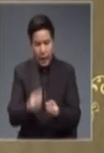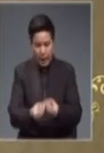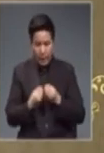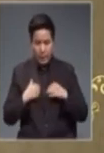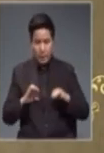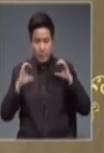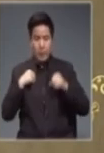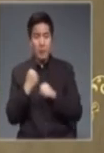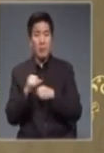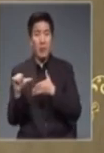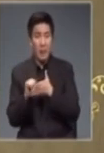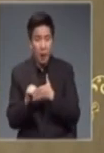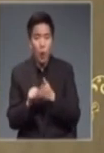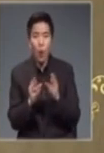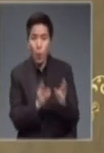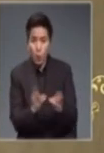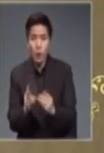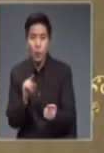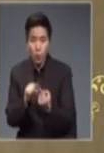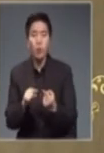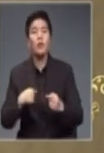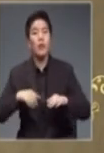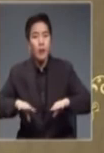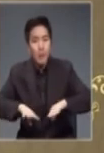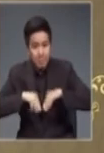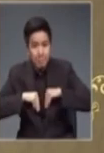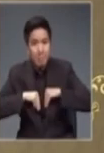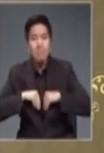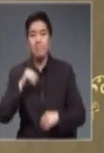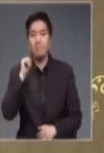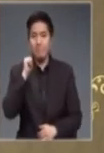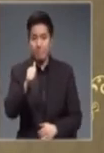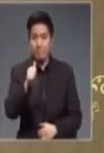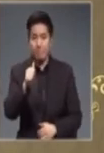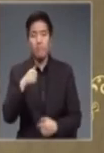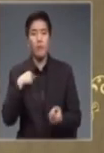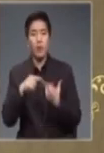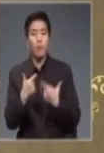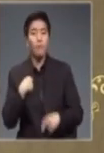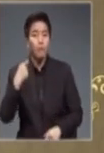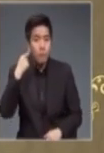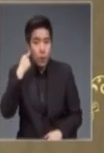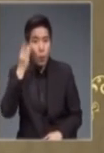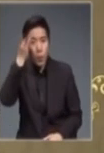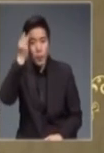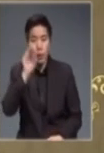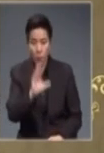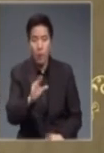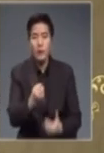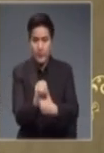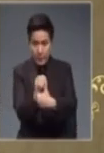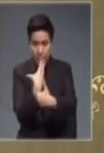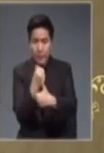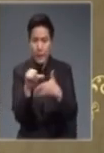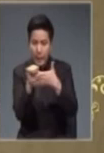ในประเภทเดิมๆนะครับก็เลยอาจจะทำให้รู้สึกว่าขายสินค้าได้น้อยแข่งขันไม่ได้นะกำลังซื้อตกเข้าไปอีกนะครับรัฐบาลก็พยายามปรับแก้ตรงนี้อ